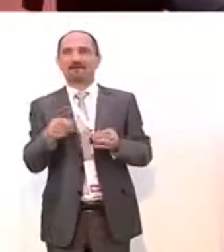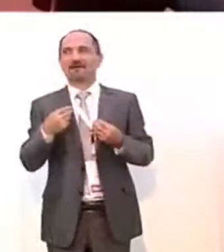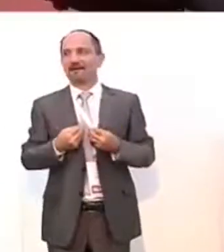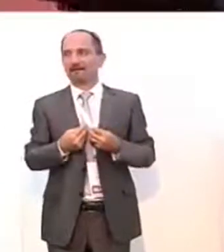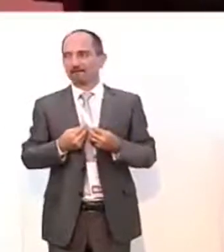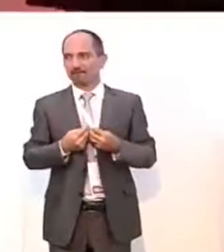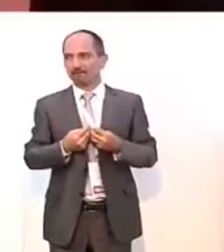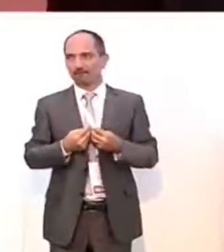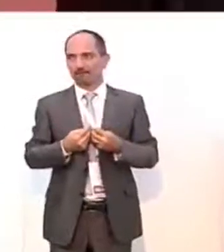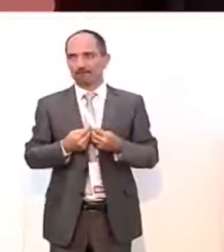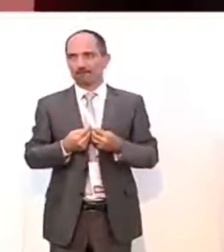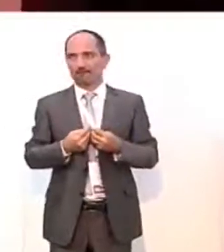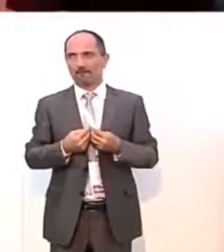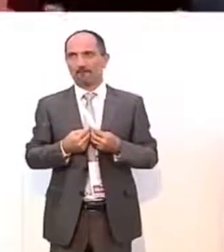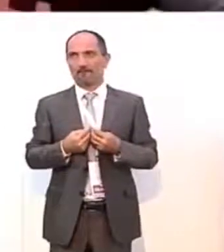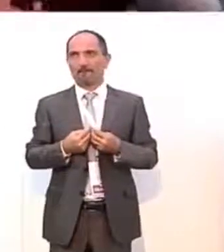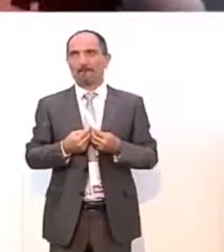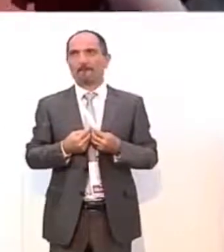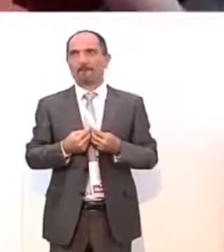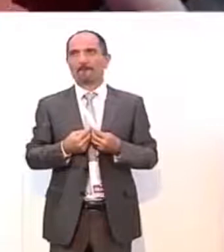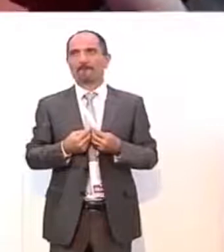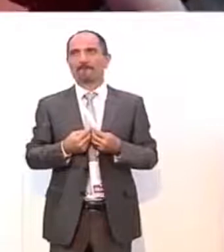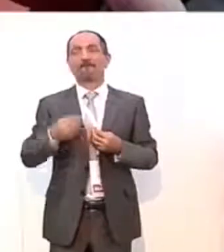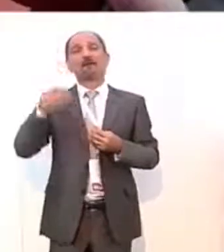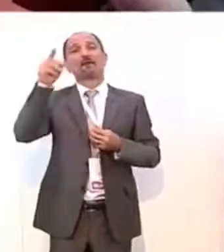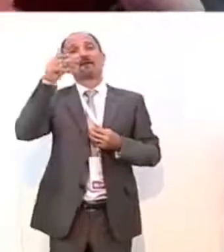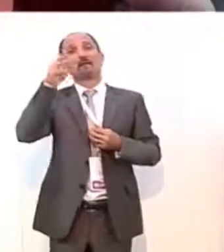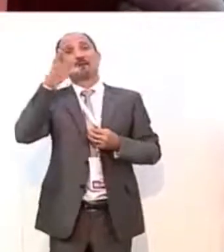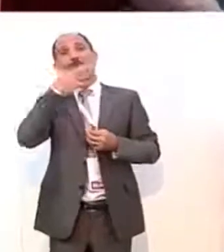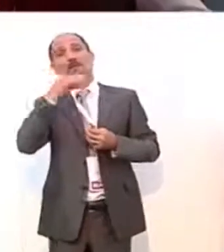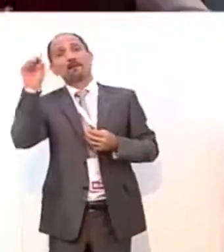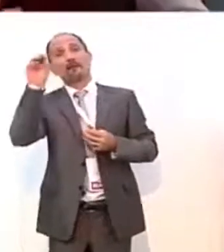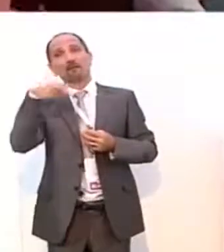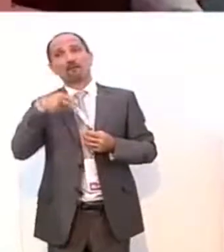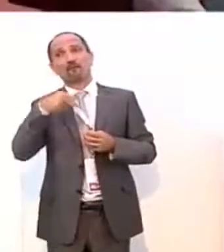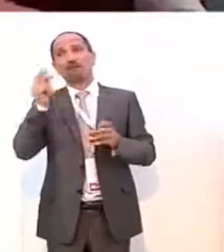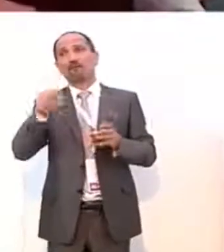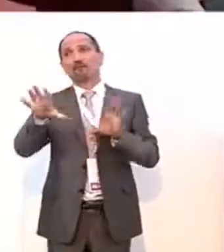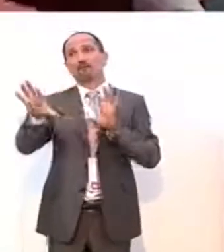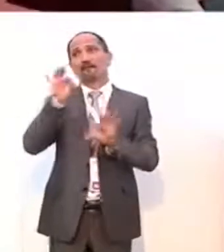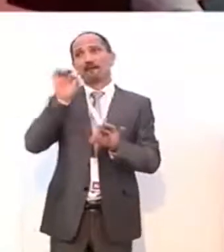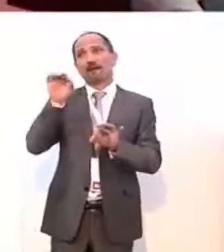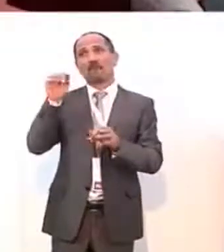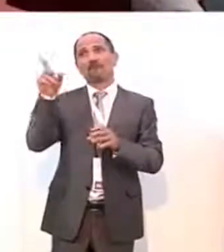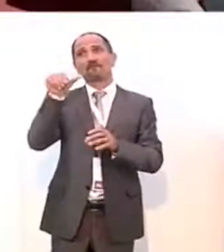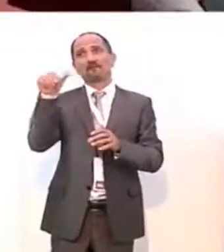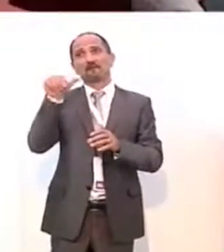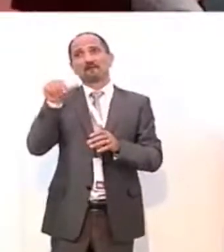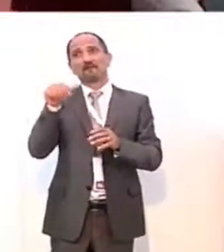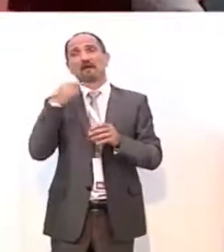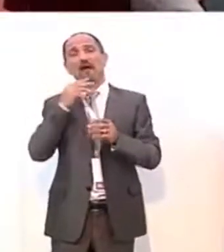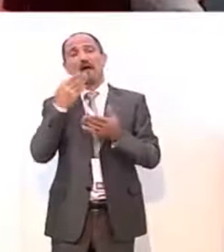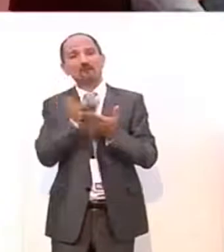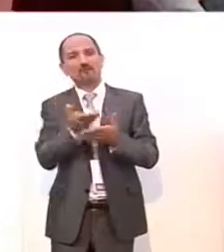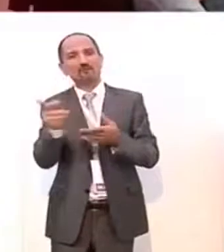una piccola annotazione. Bellanova, allora, da dove vogliamo riprendere? Da quello che diceva prima la Sabatini a proposito di